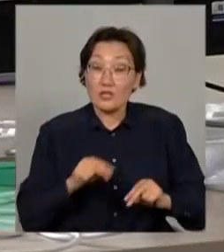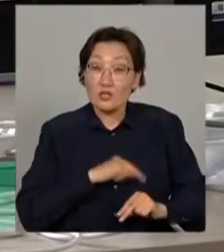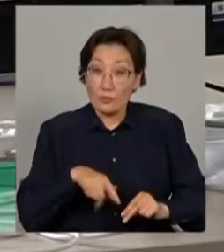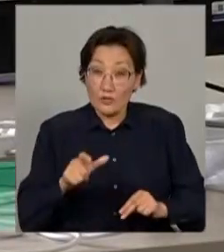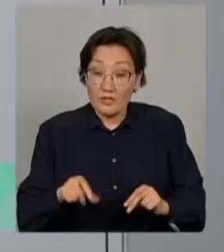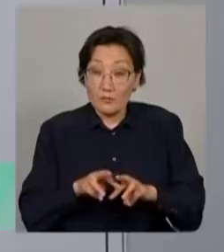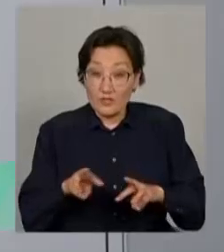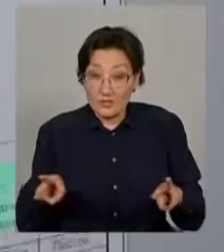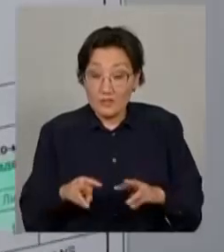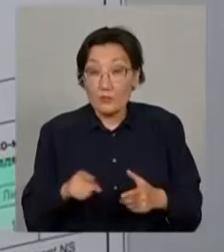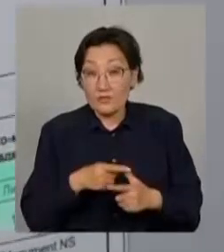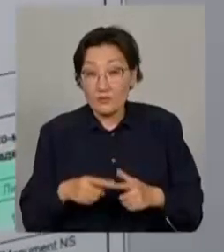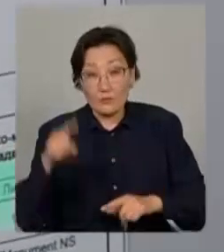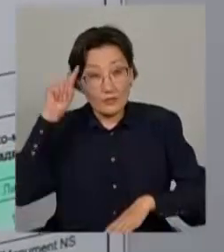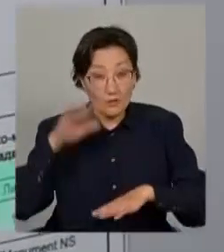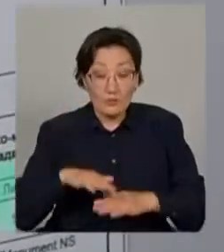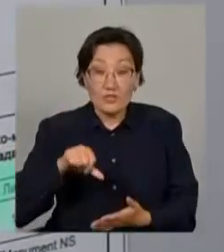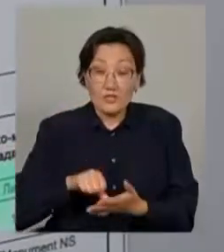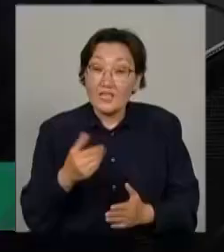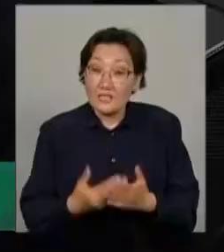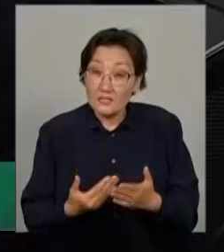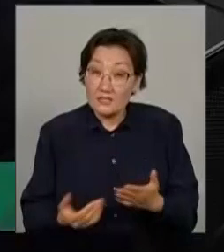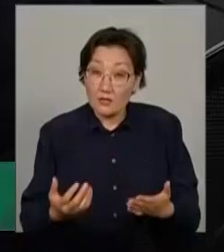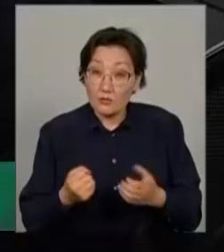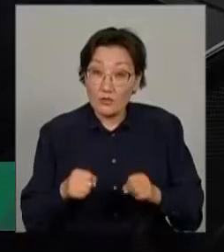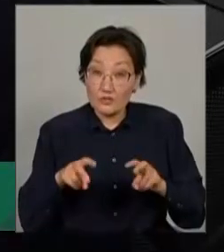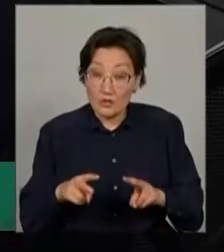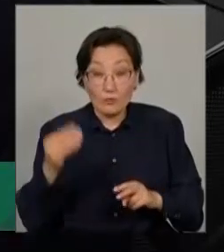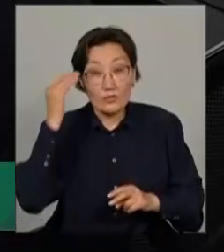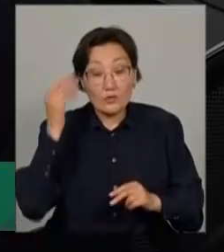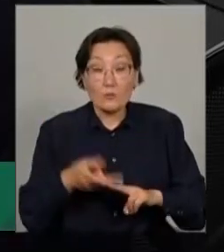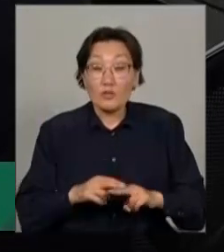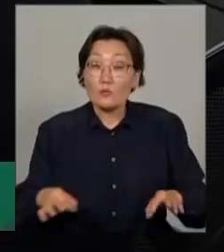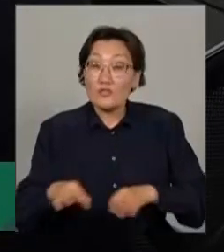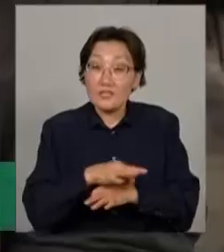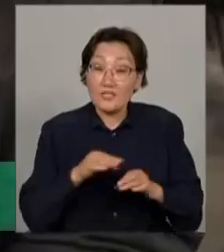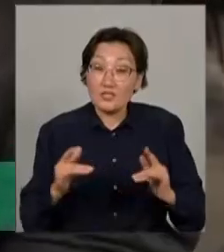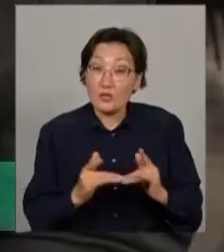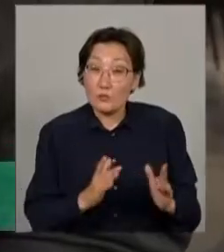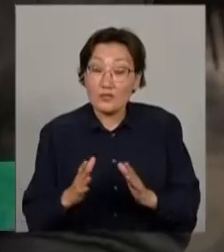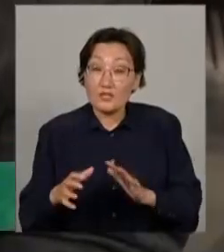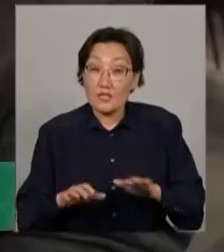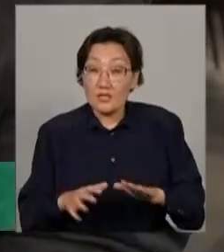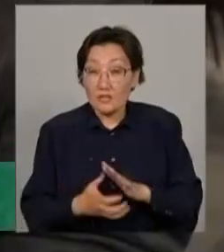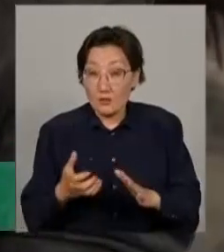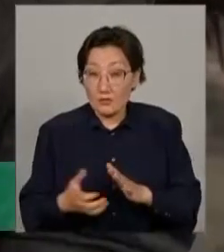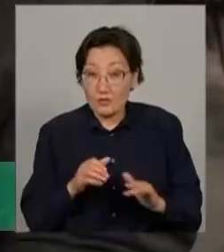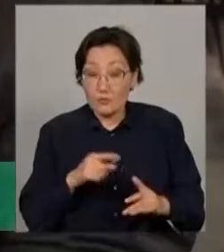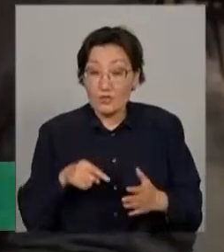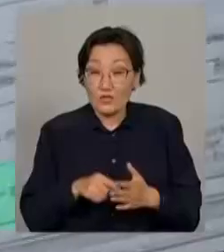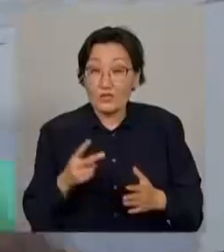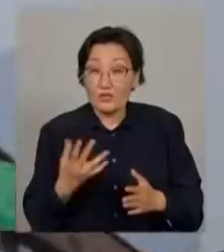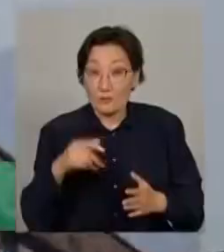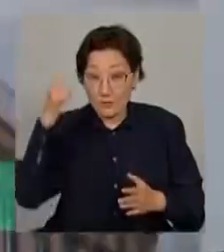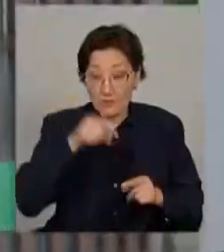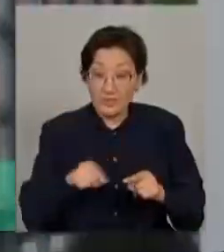қызметкерлері министрліктен немесе әкімдік өкілдерінен кеңес ала алады. Мамандардың ойынша бұл бастамалар жатақхана тапшылығы мәселесін 2025